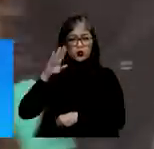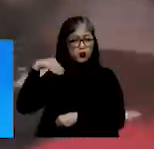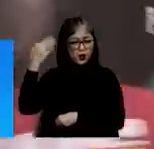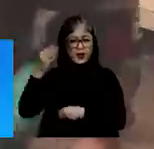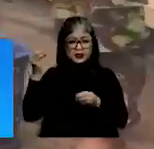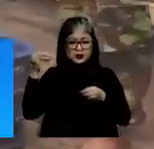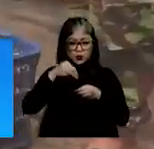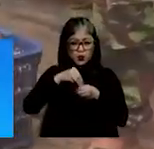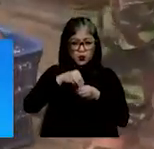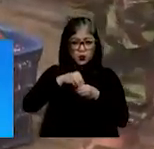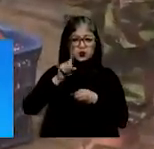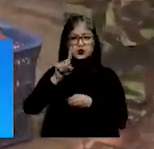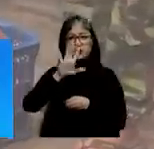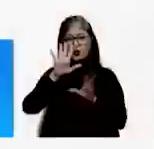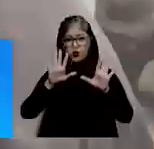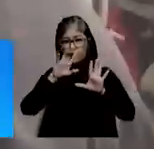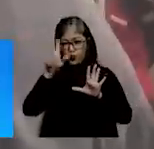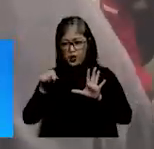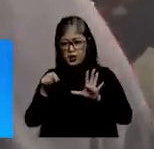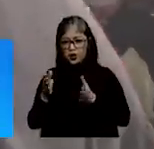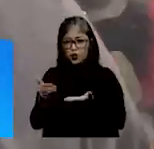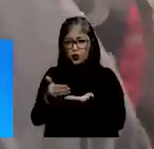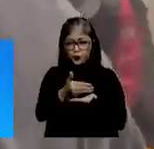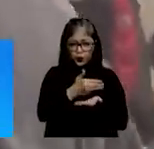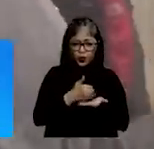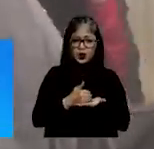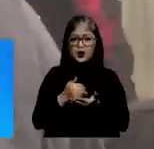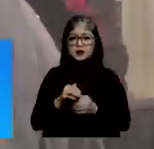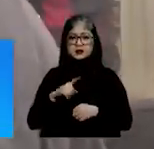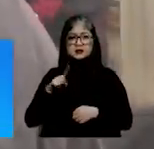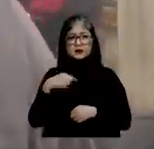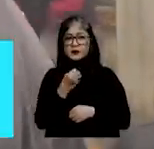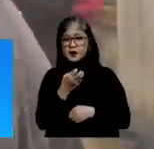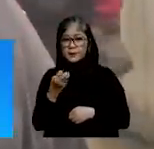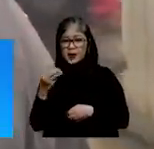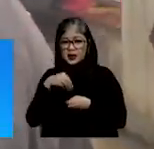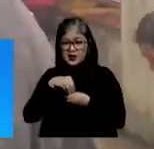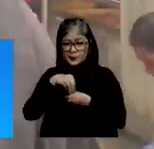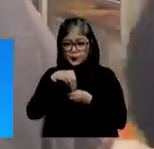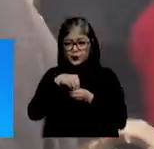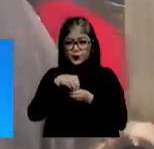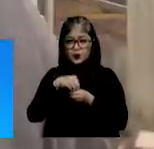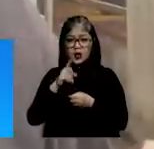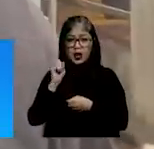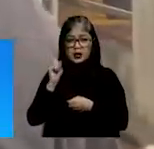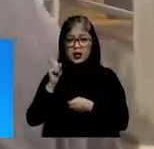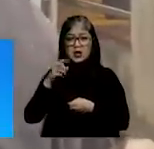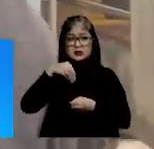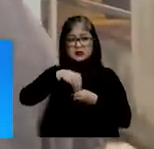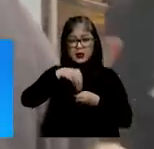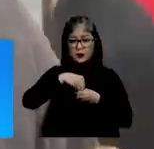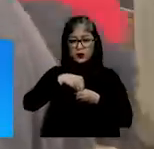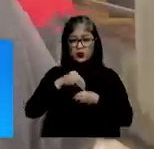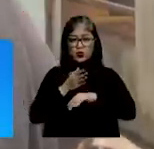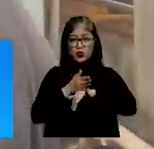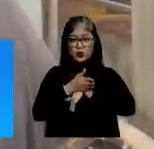panitia kurban di dusun tersebut. Sampai berapa, mulai dari berapa gitu Pak? Untuk tabungan kurban biasanya tiap